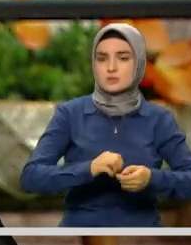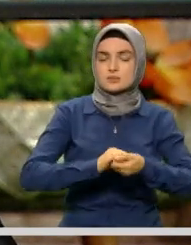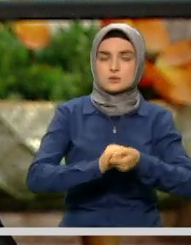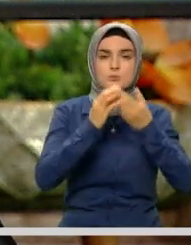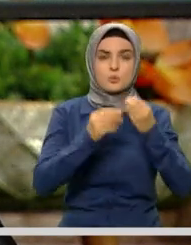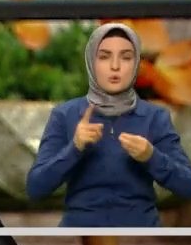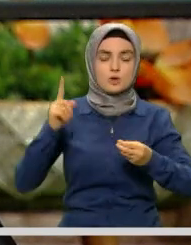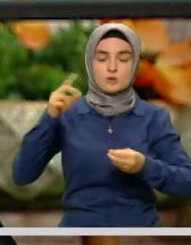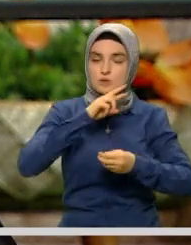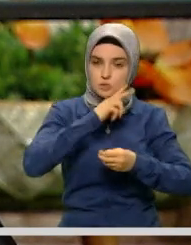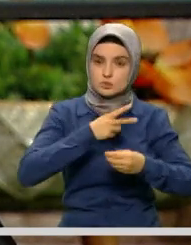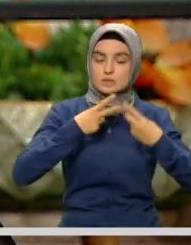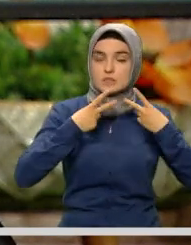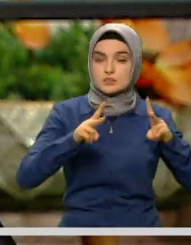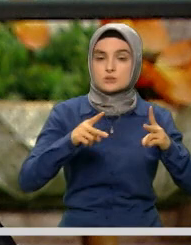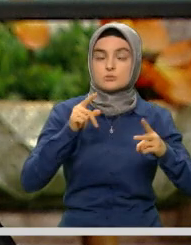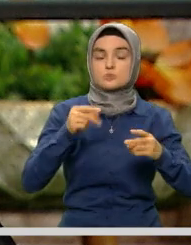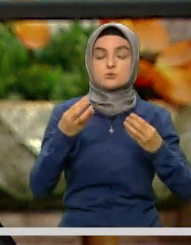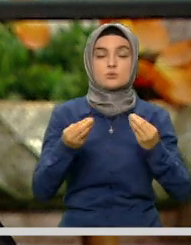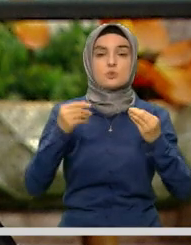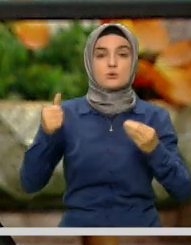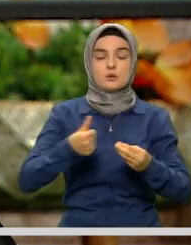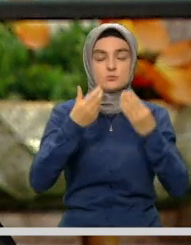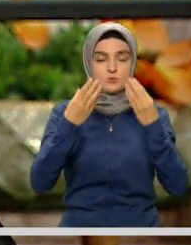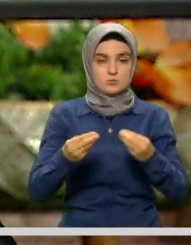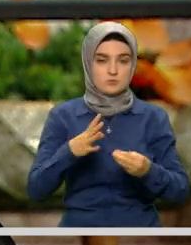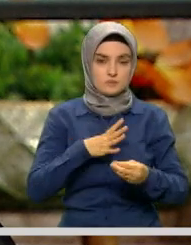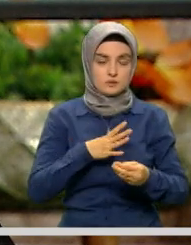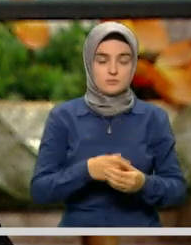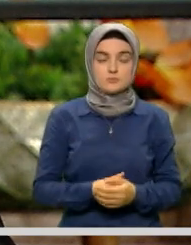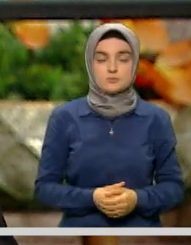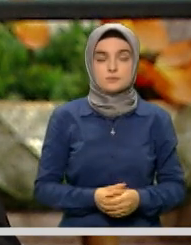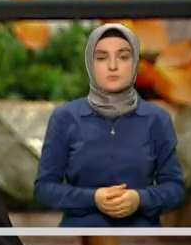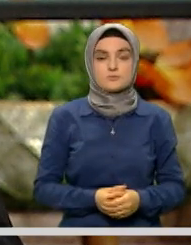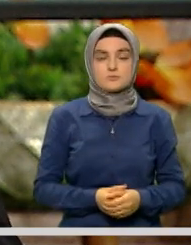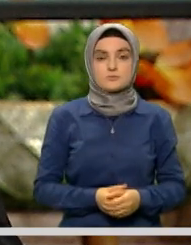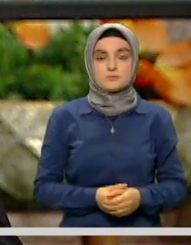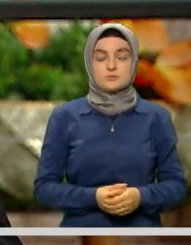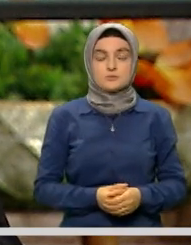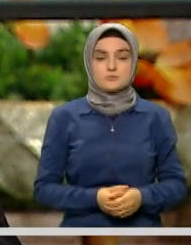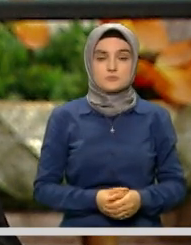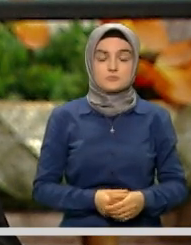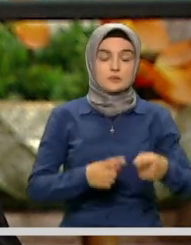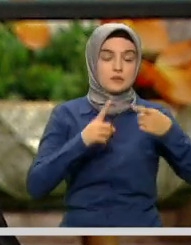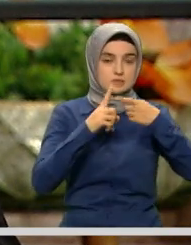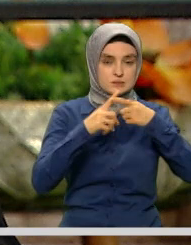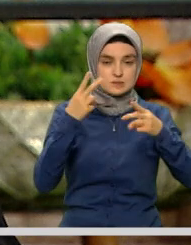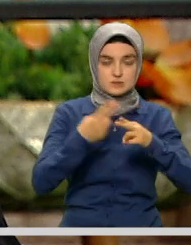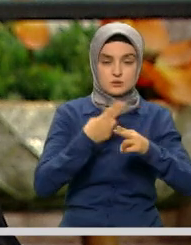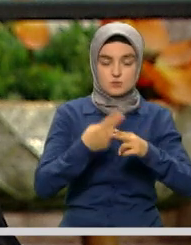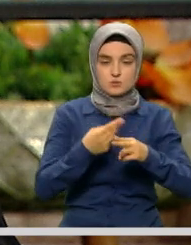Allah'a günahını itiraf etmesi. Bu çok önemli bir şey. Samimiyet önemli. Bunu şunun için diyorum. Hristiyanlıkta da örneğin